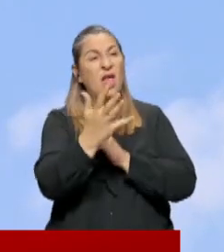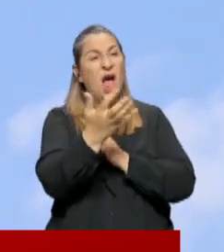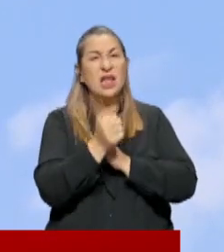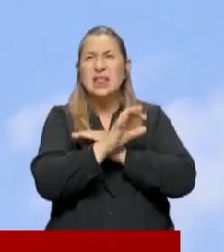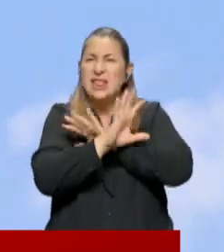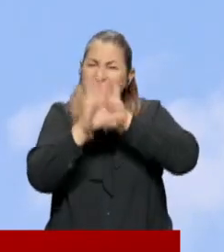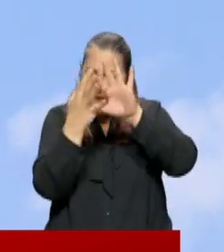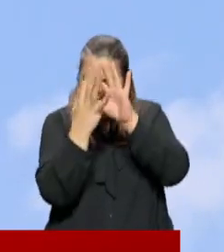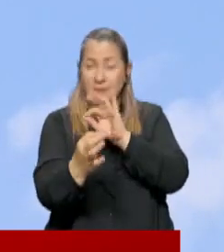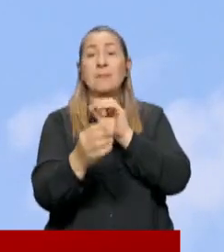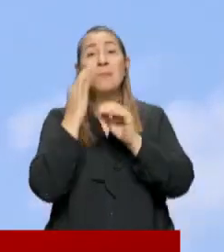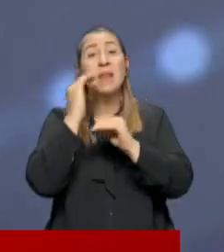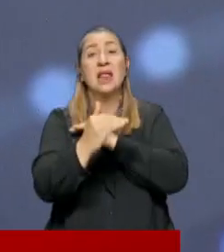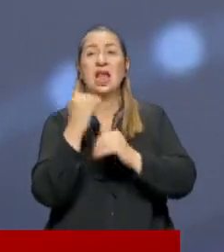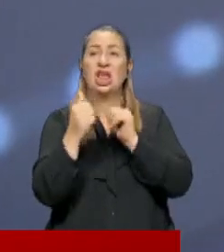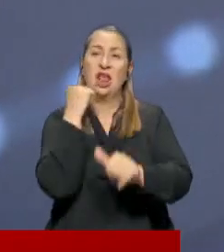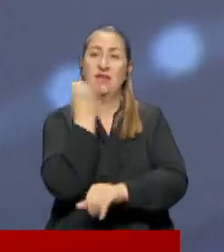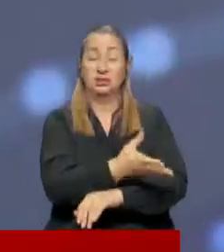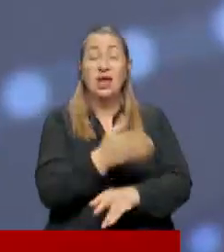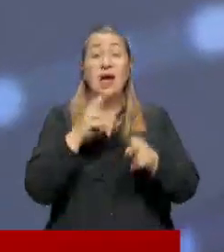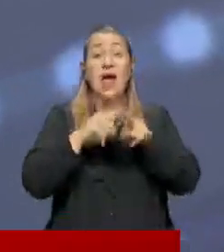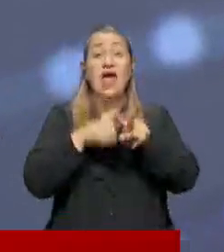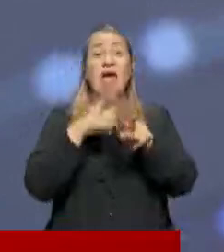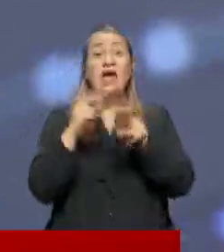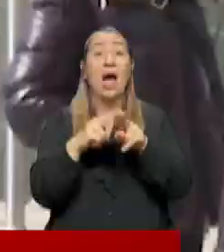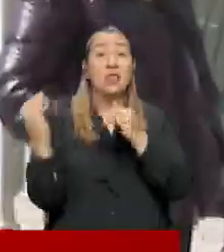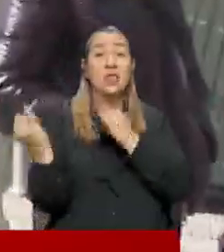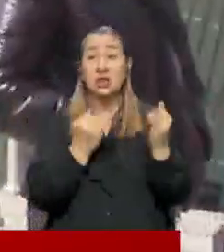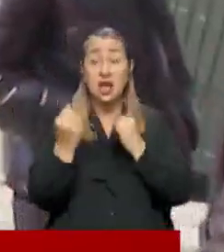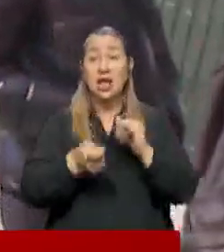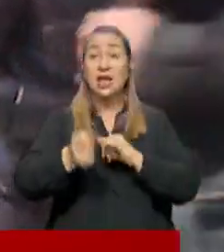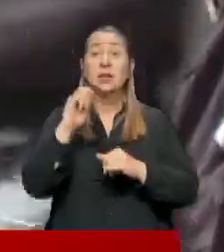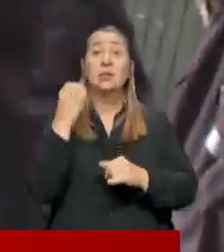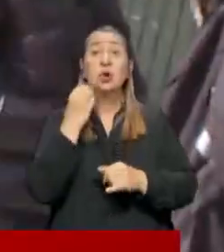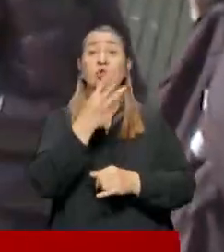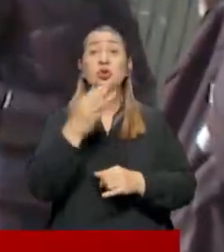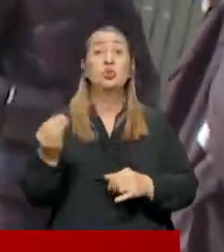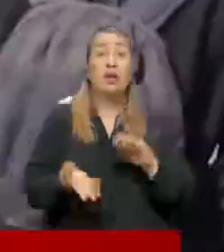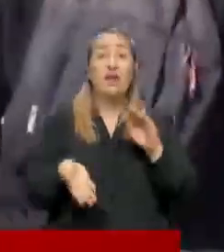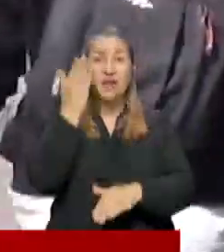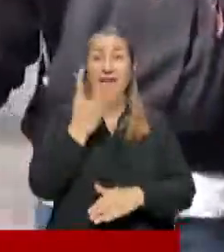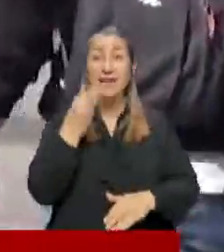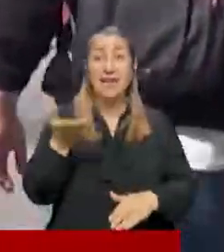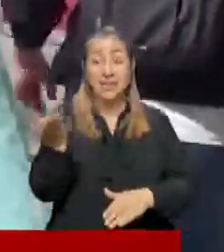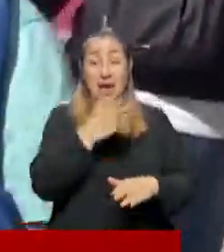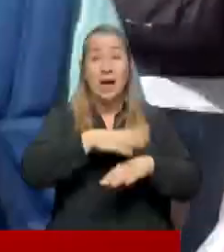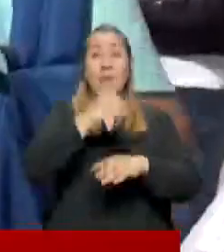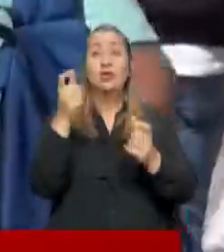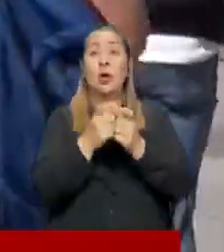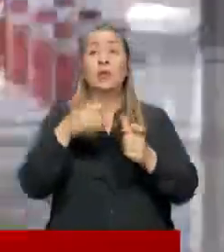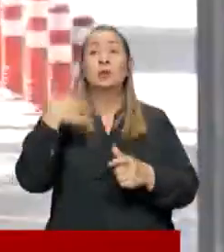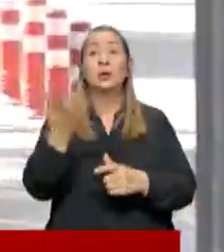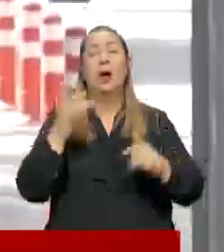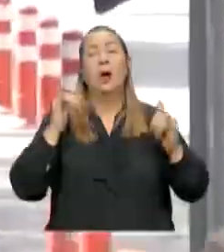alınanları tastamam milletimize geri vereceğiz tarafların KYK düellosunda kredi borçlusu 3000000 üzerinde genç kabine